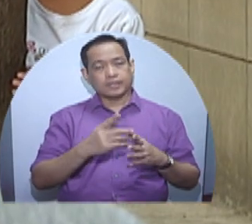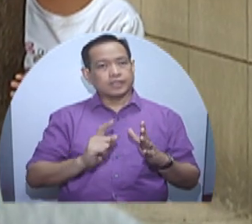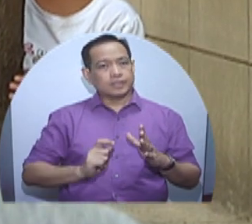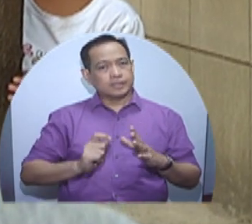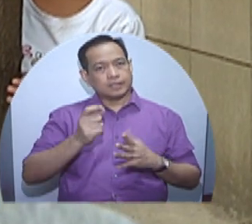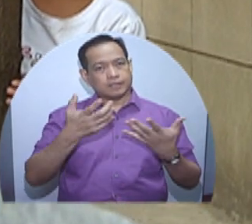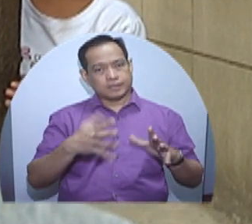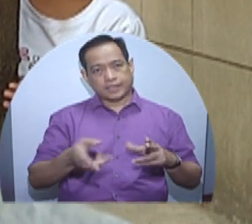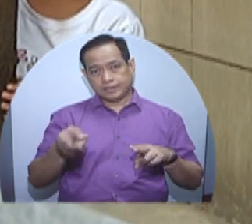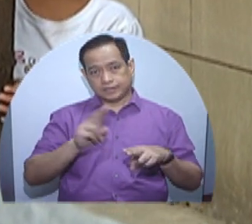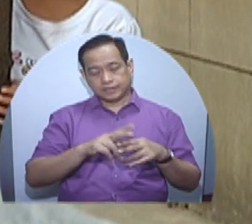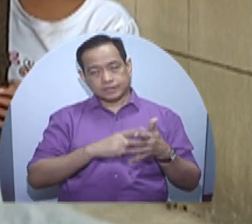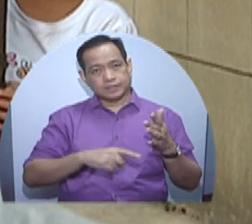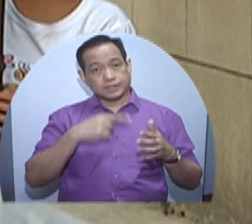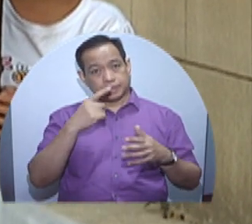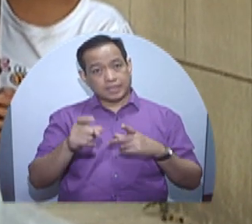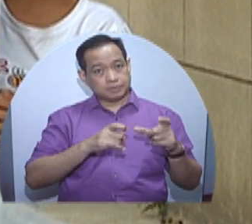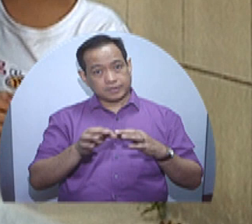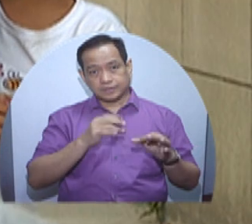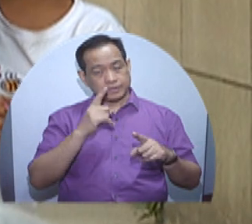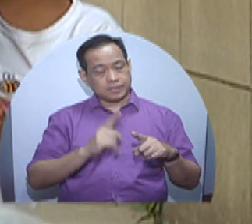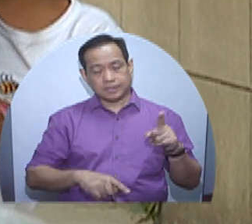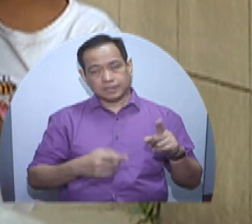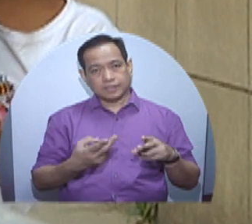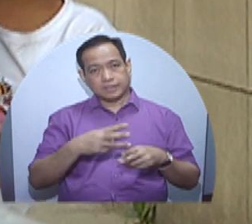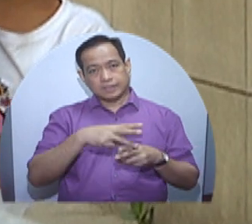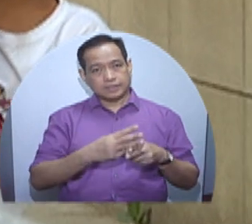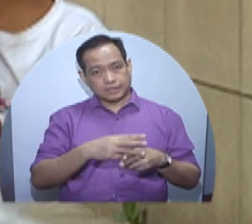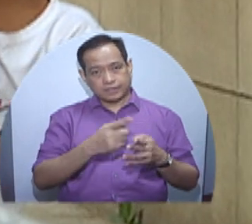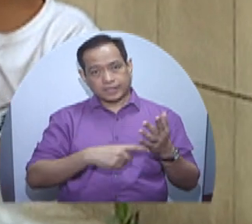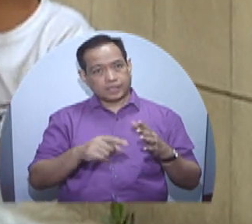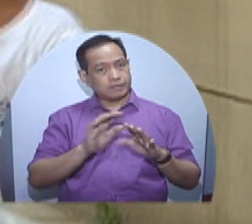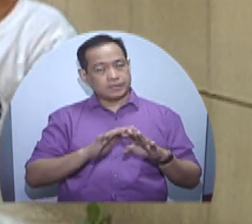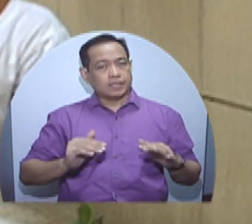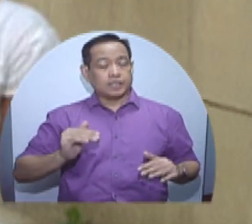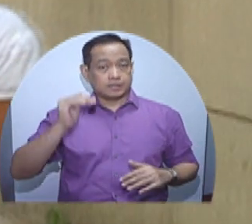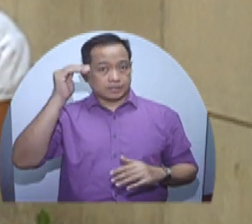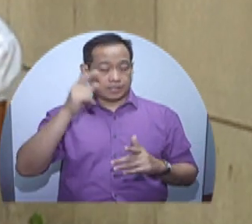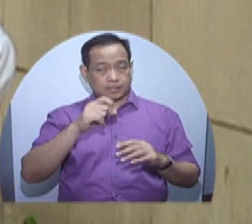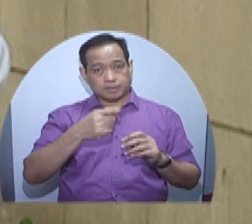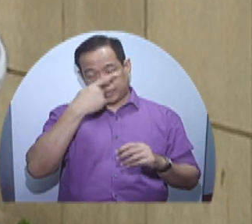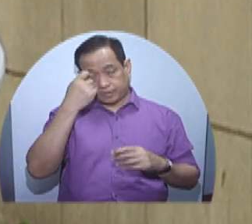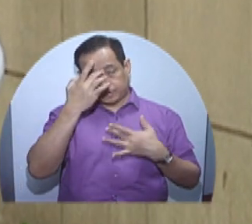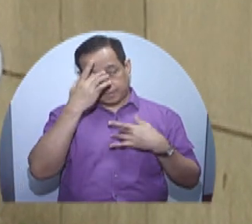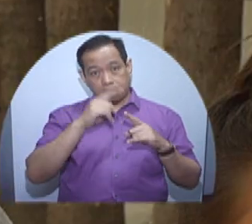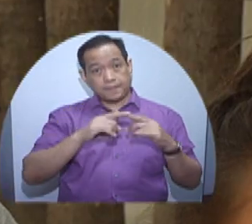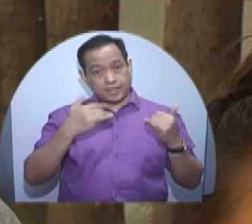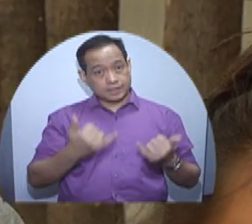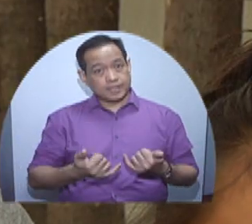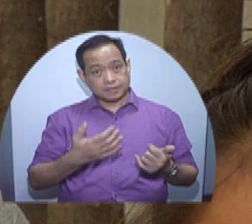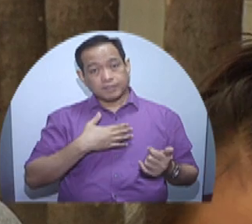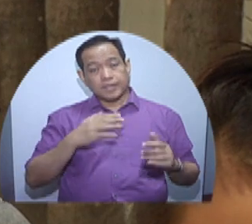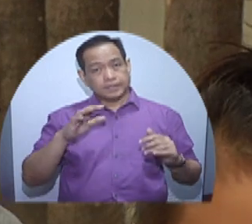ang paliwanag sa akin, hindi talaga siya mag-gain ng weight at hindi gaano tatangkad dahil dun sa sakit niya. So